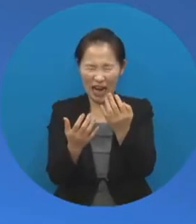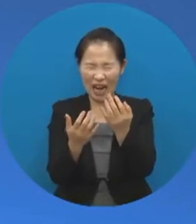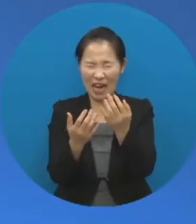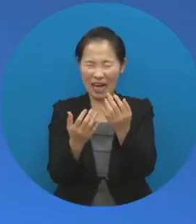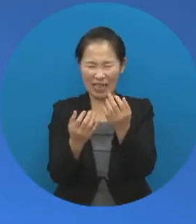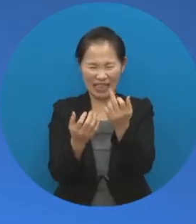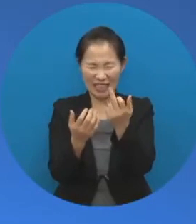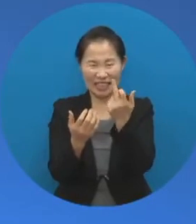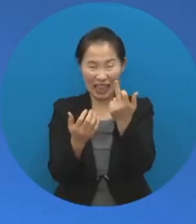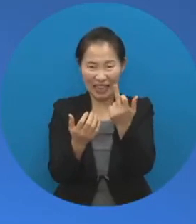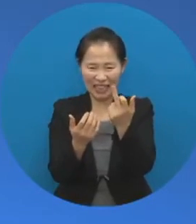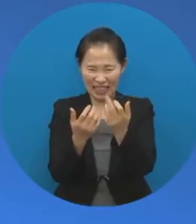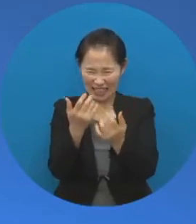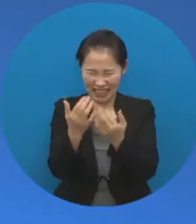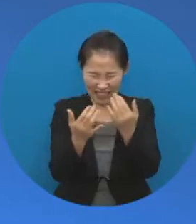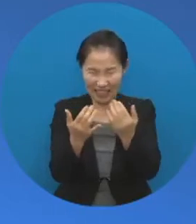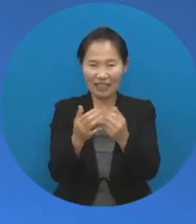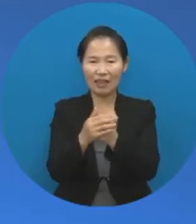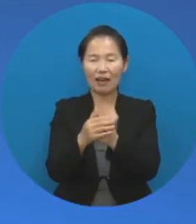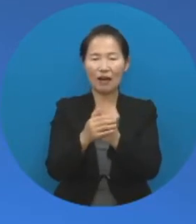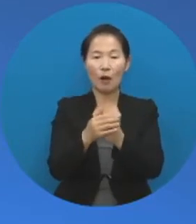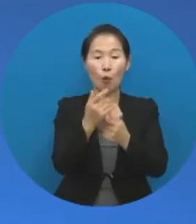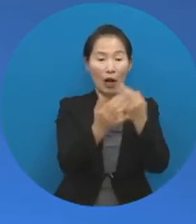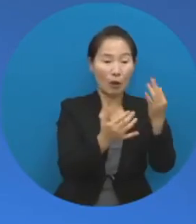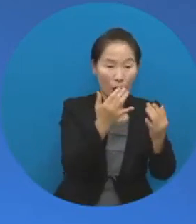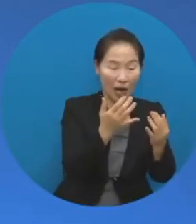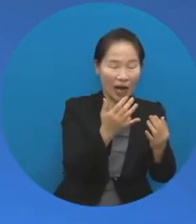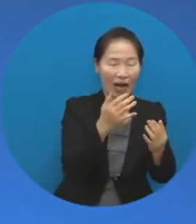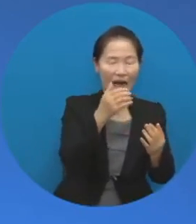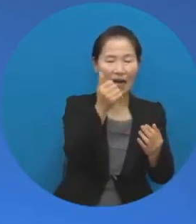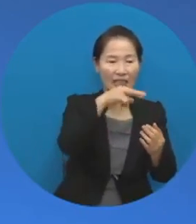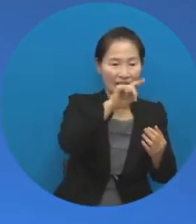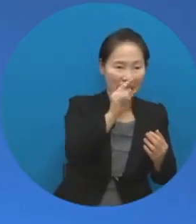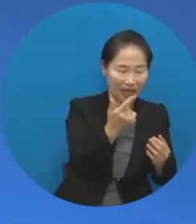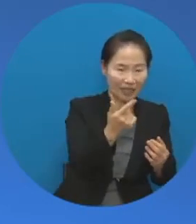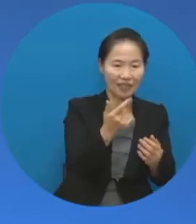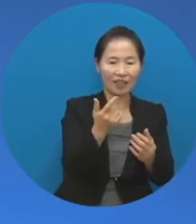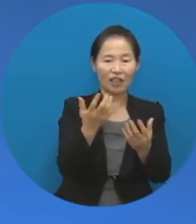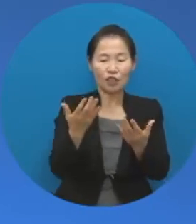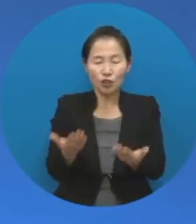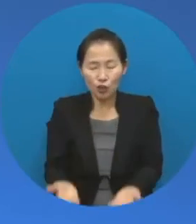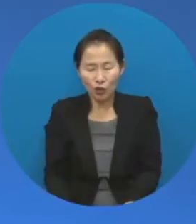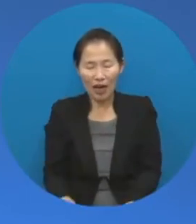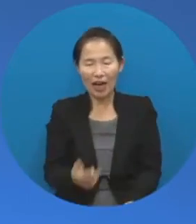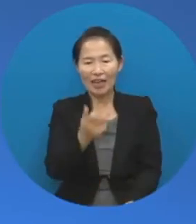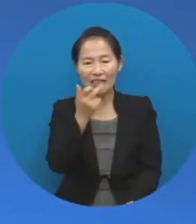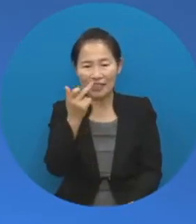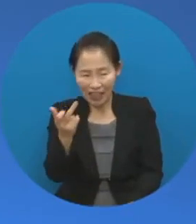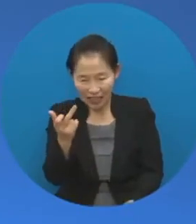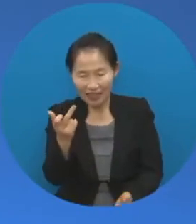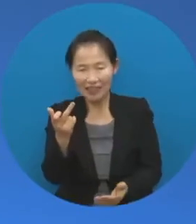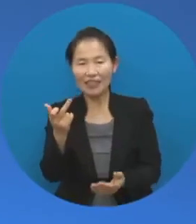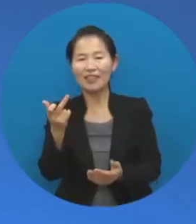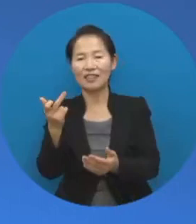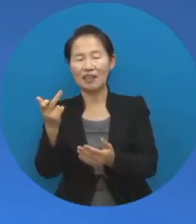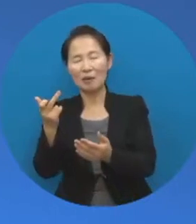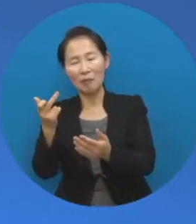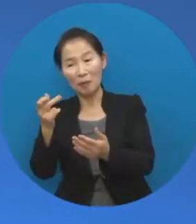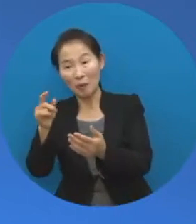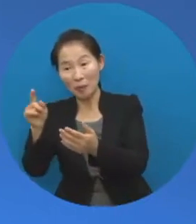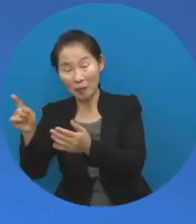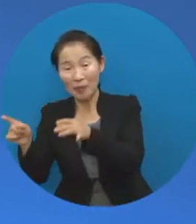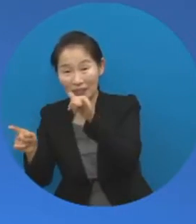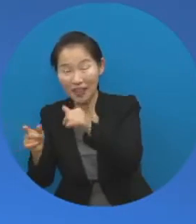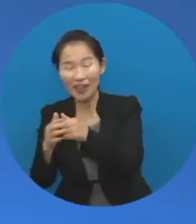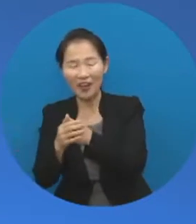보니까 활화산, 휴화산, 사화산이 있는데요. 이 활활 타오르고 있는 부부싸움 진행 중인 분들이 있나요, 지금?